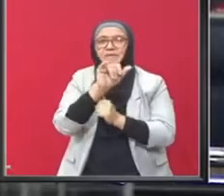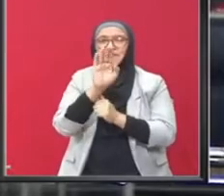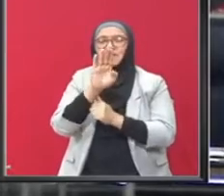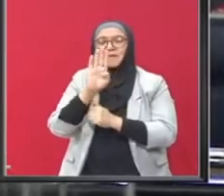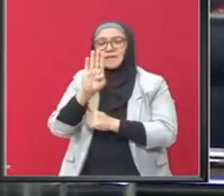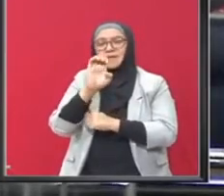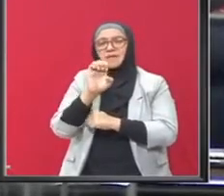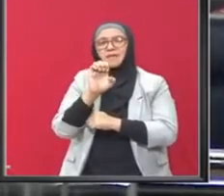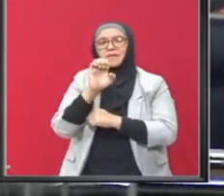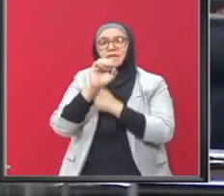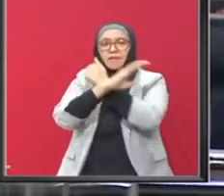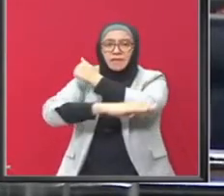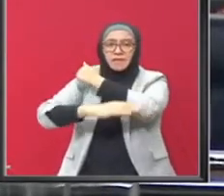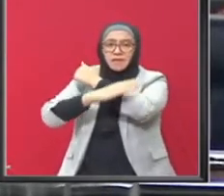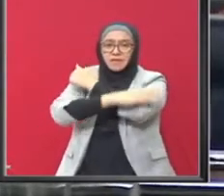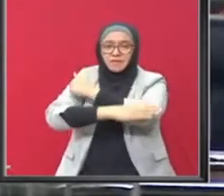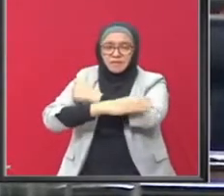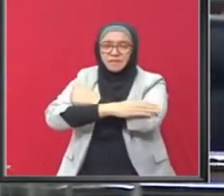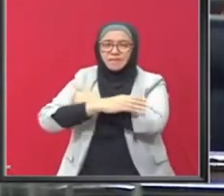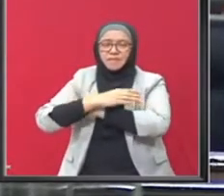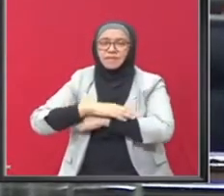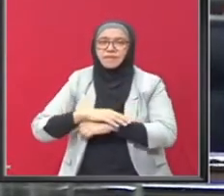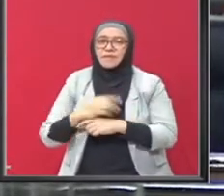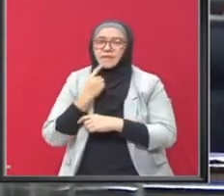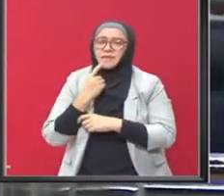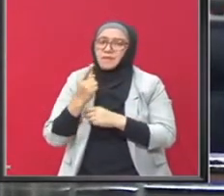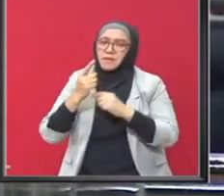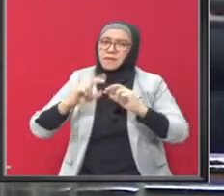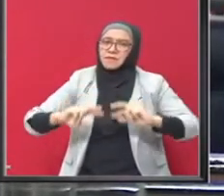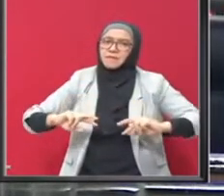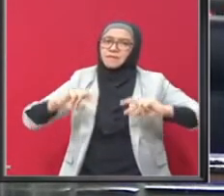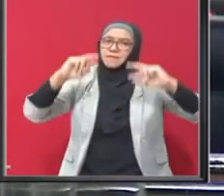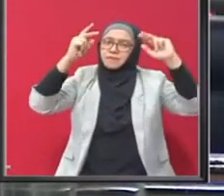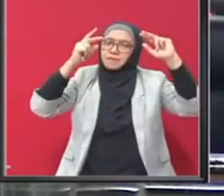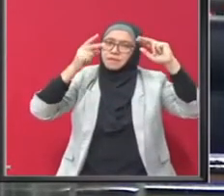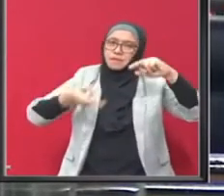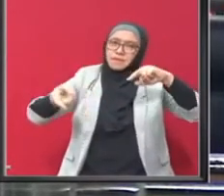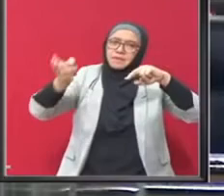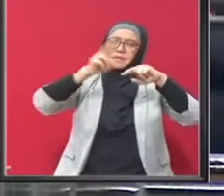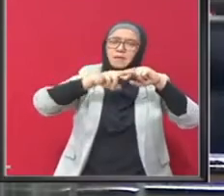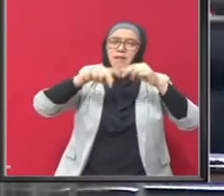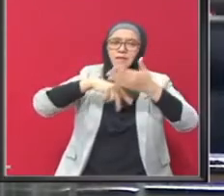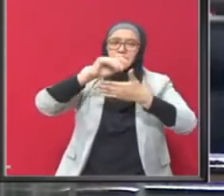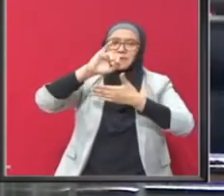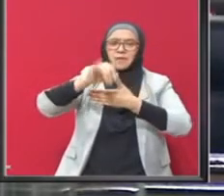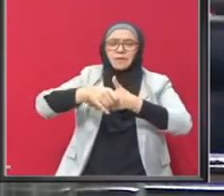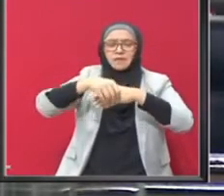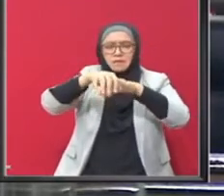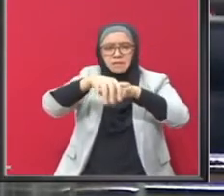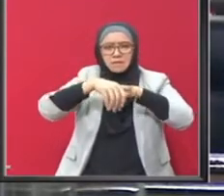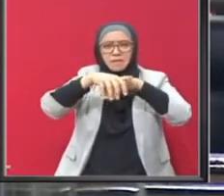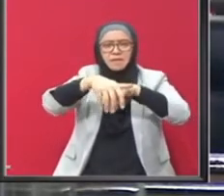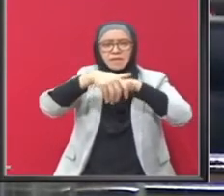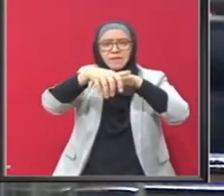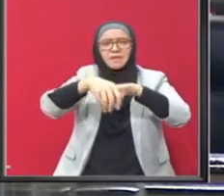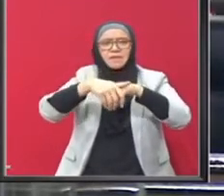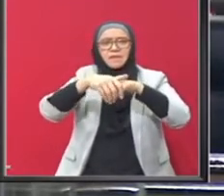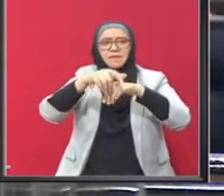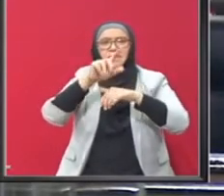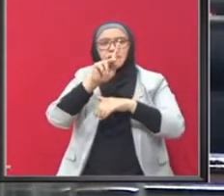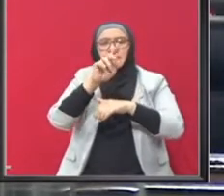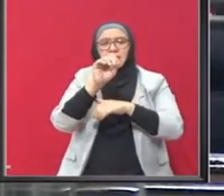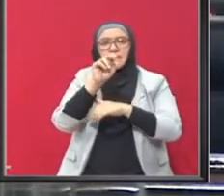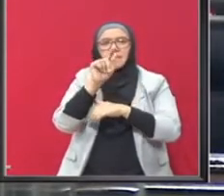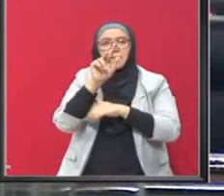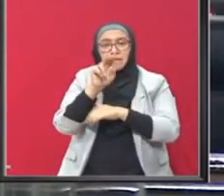dan pendapatan Ponorogo termasuk Project tanaman accountant ini sampai satu projectitis